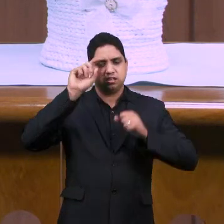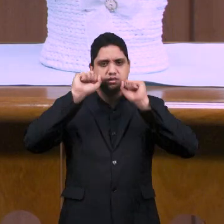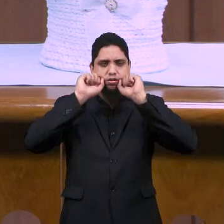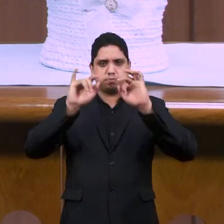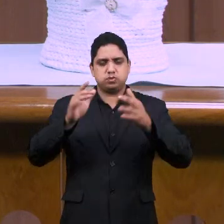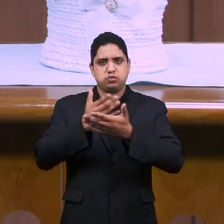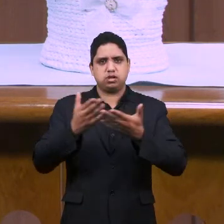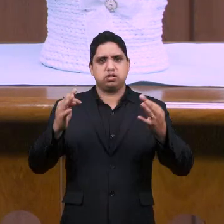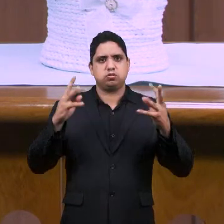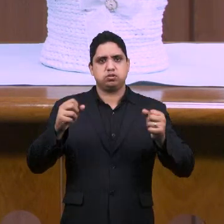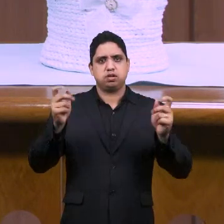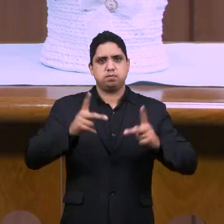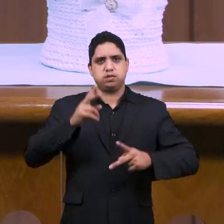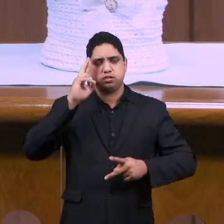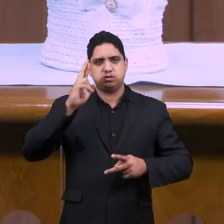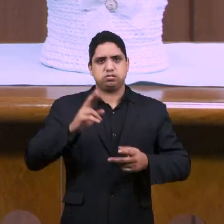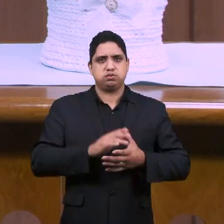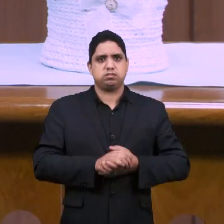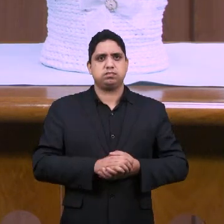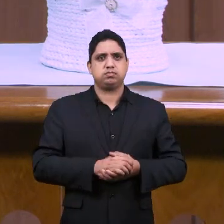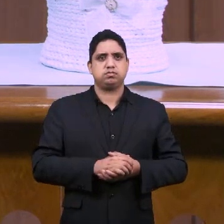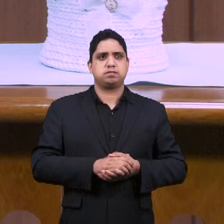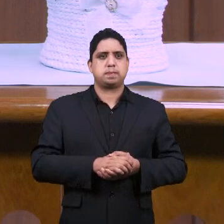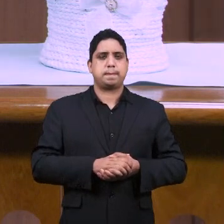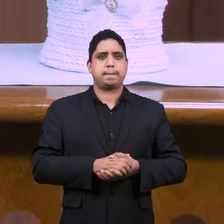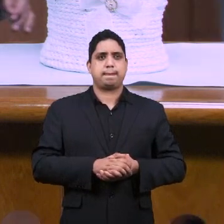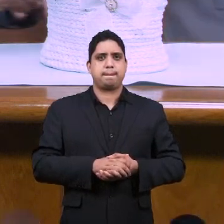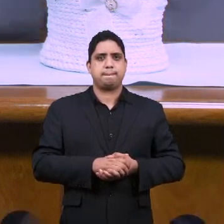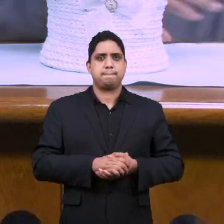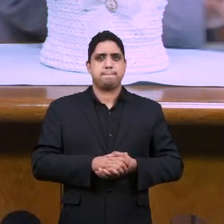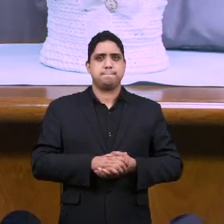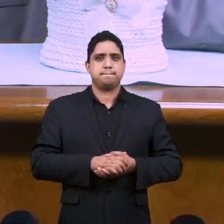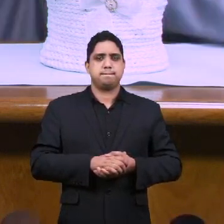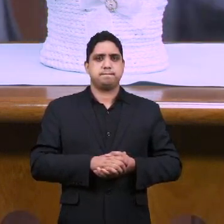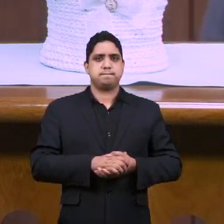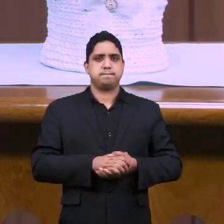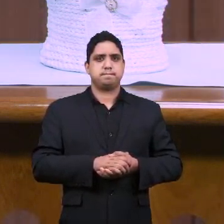Ricardo Bravin. La paix du Seigneur.